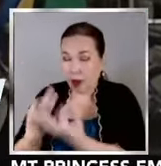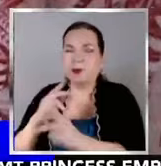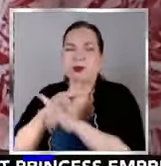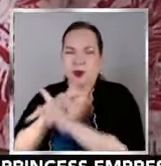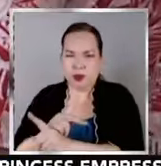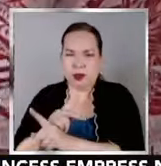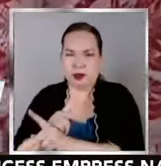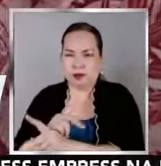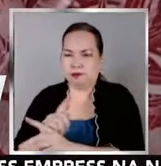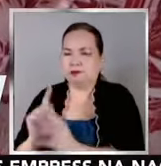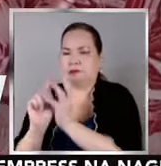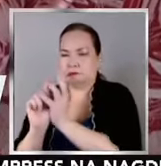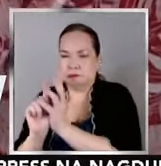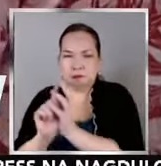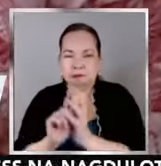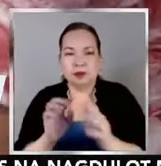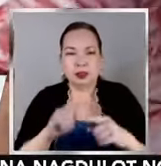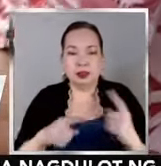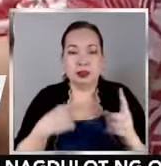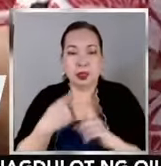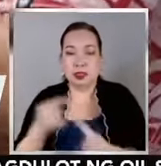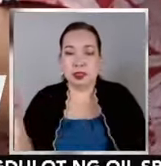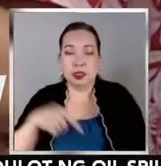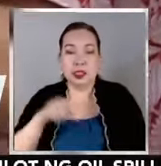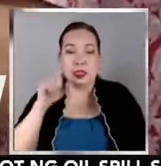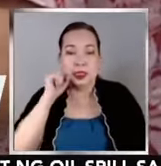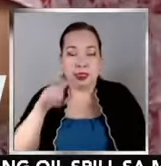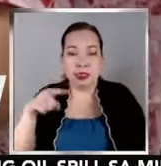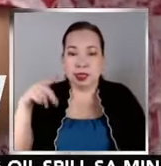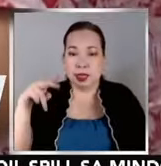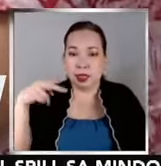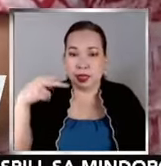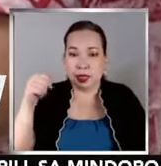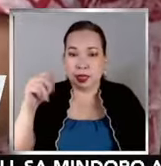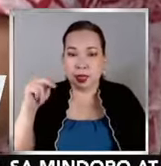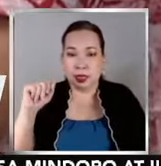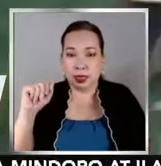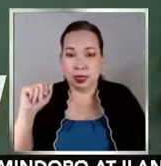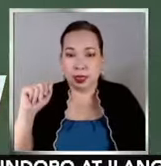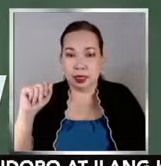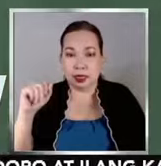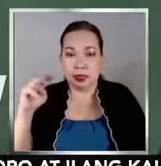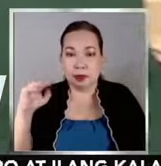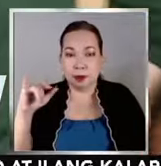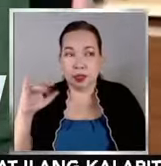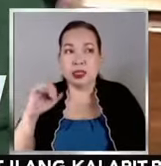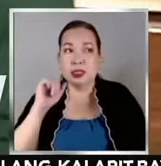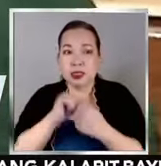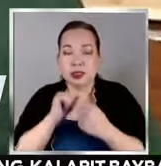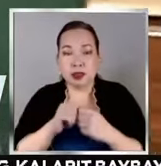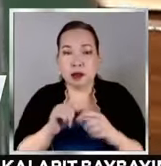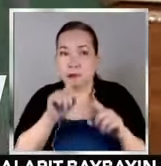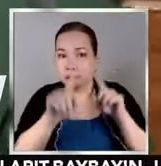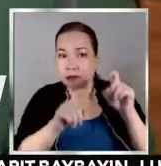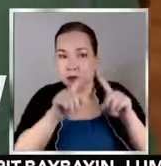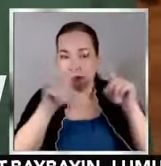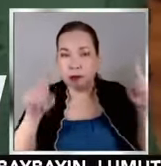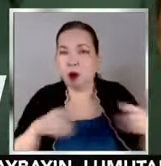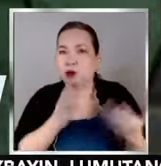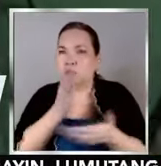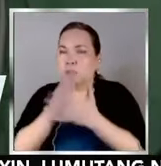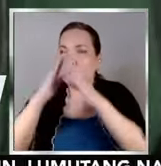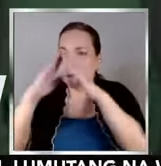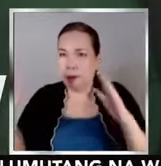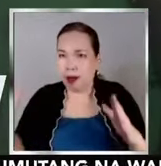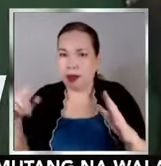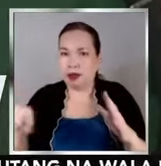Human Rights ang kapatid ni Hannah Mae Oray na si Hazel. Nakasama na na-inquest noong Linggo dahil sa raid sa bahay ng mga Teves. Si Hannah Mae